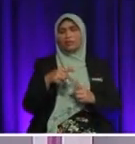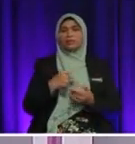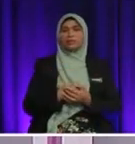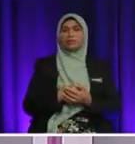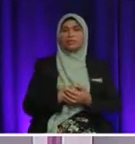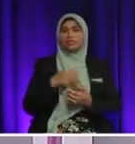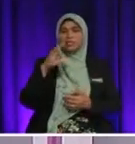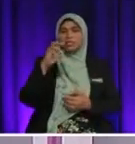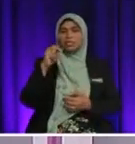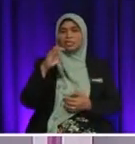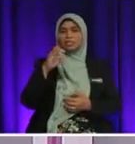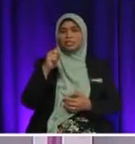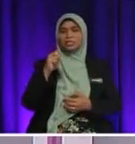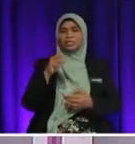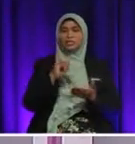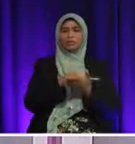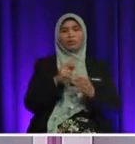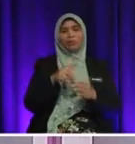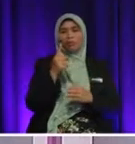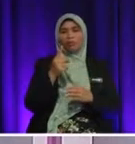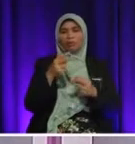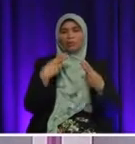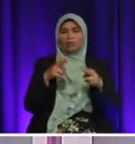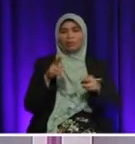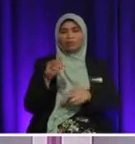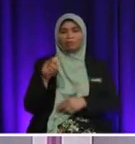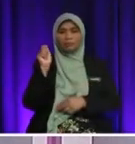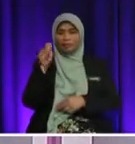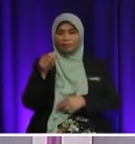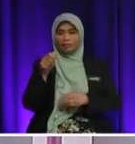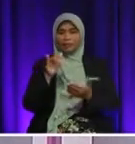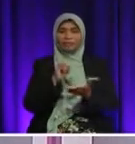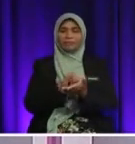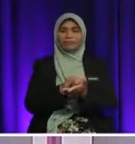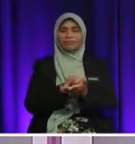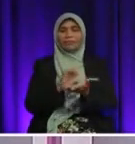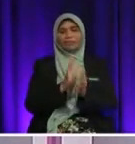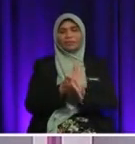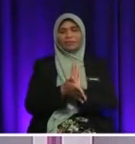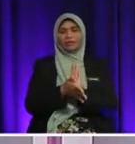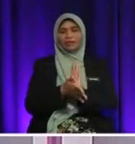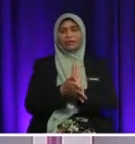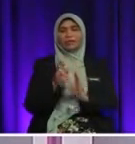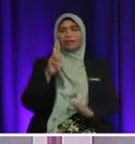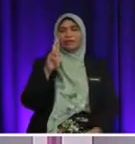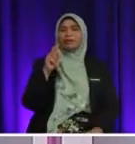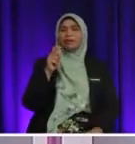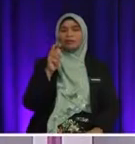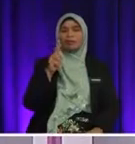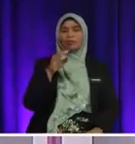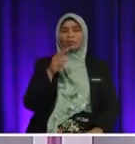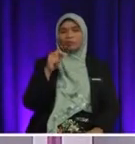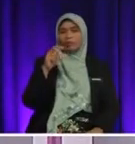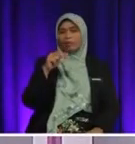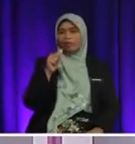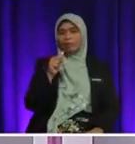dia tu, hilanglah kesaktiannya. Jadi ratu naga ya meminta,